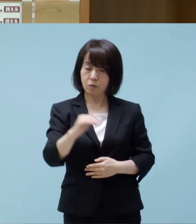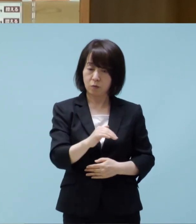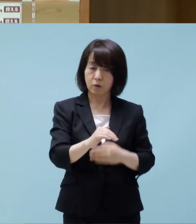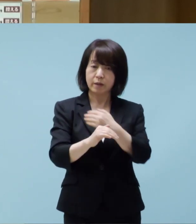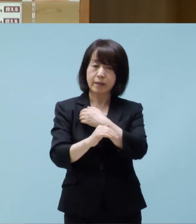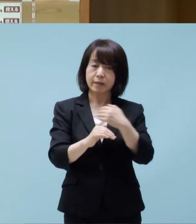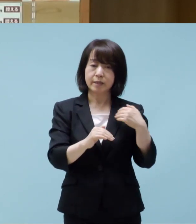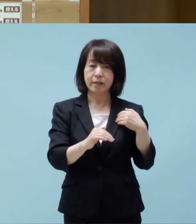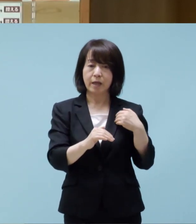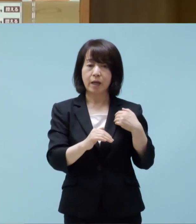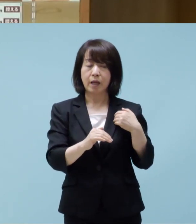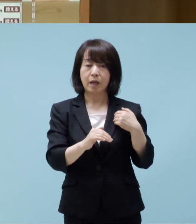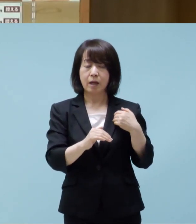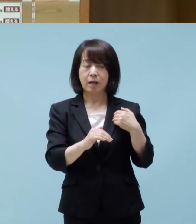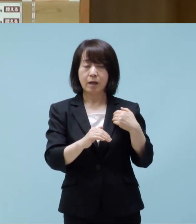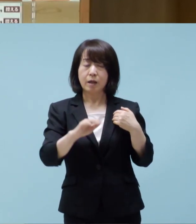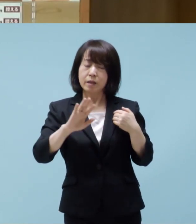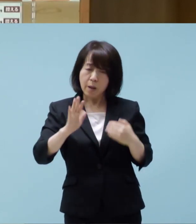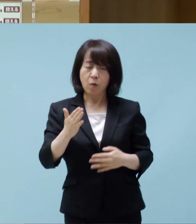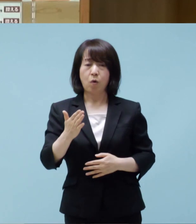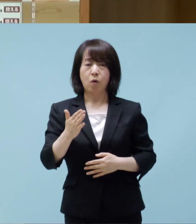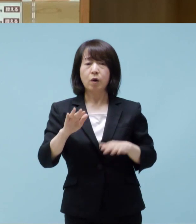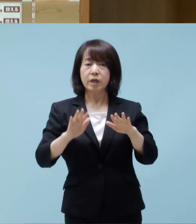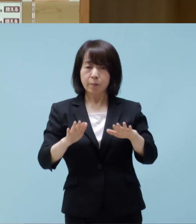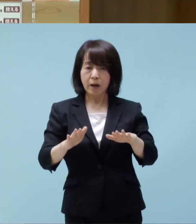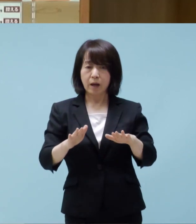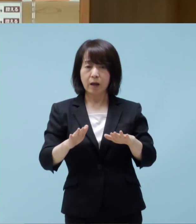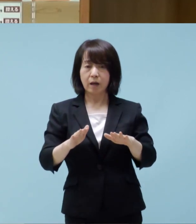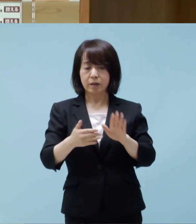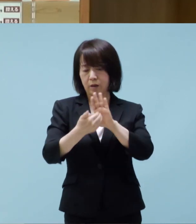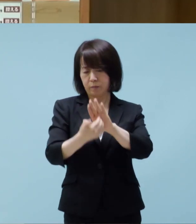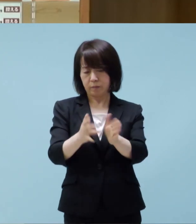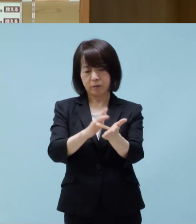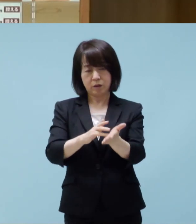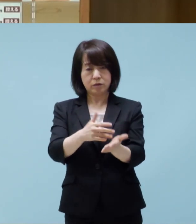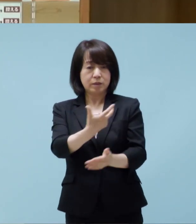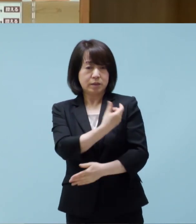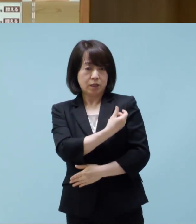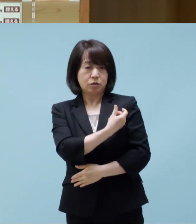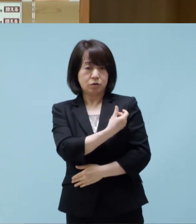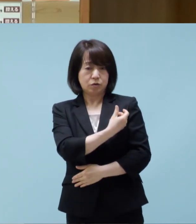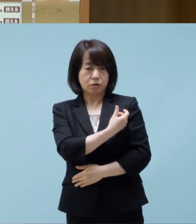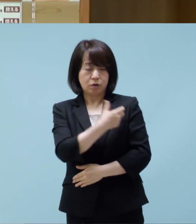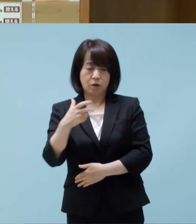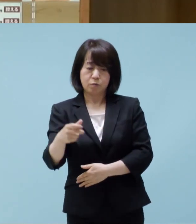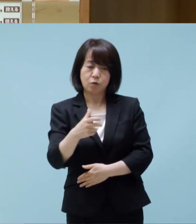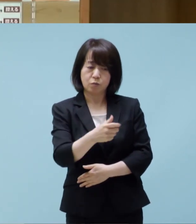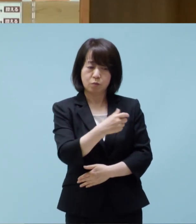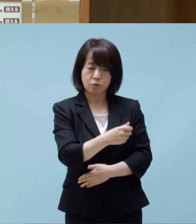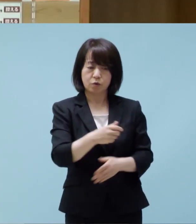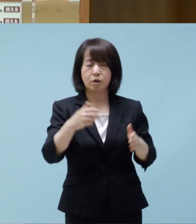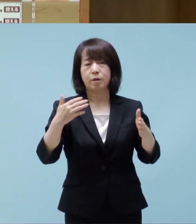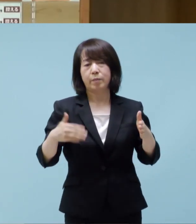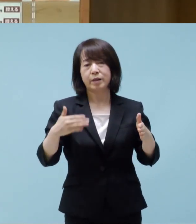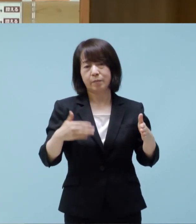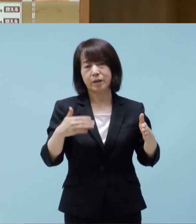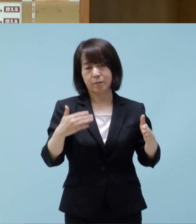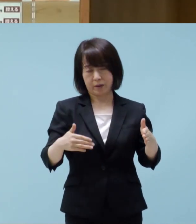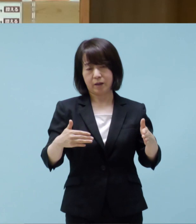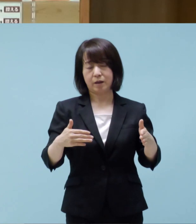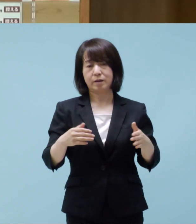今なかなかワクチン接種もですね、まだまだこれから一般の方に進めていくっていう段階でもあると思い